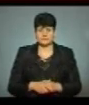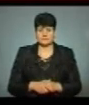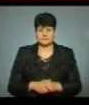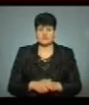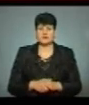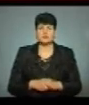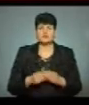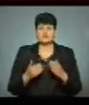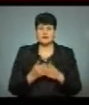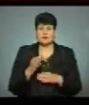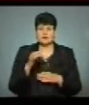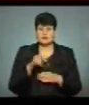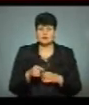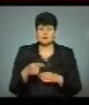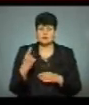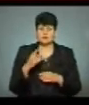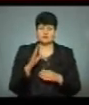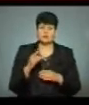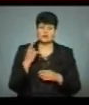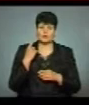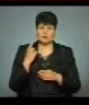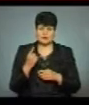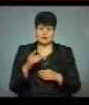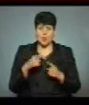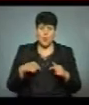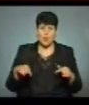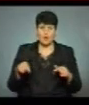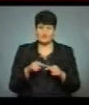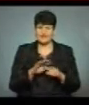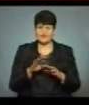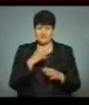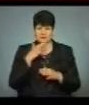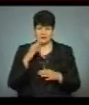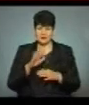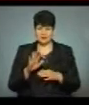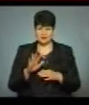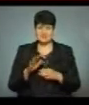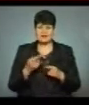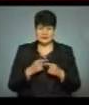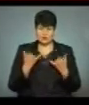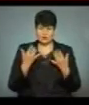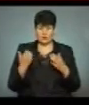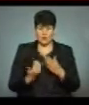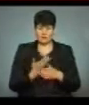Власне, новина про те, що на Тернопільщині буде один госпітальний округ, так, а не кілька, як було це раніше. Це сьогоднішня новина. Сьогоднішня новина. Так. Вона впливає